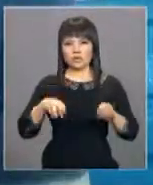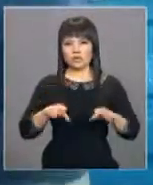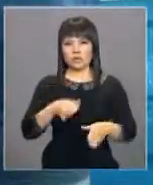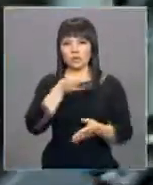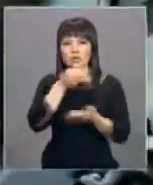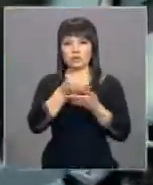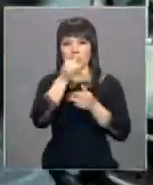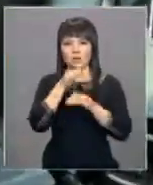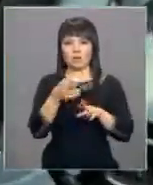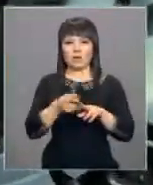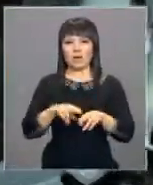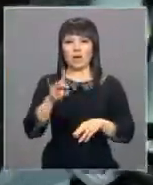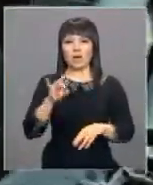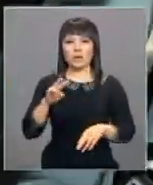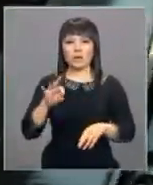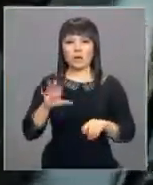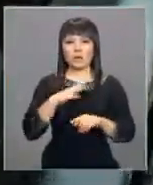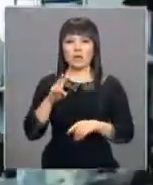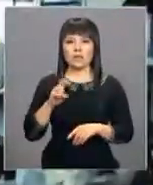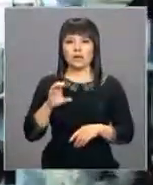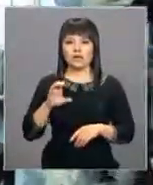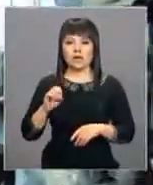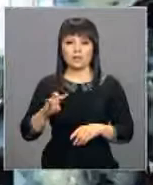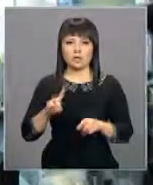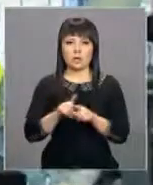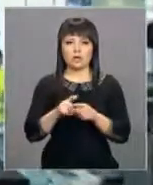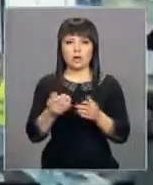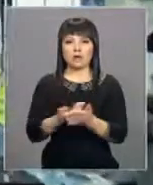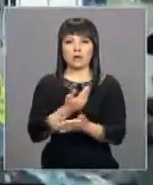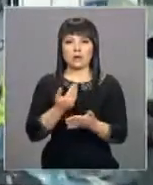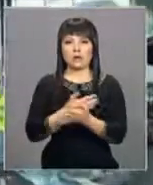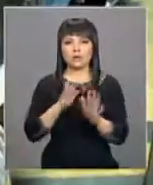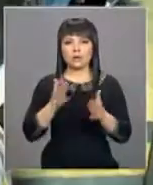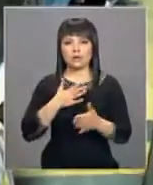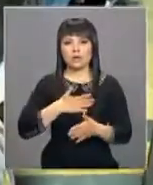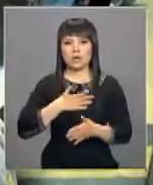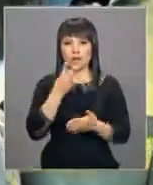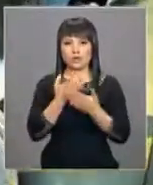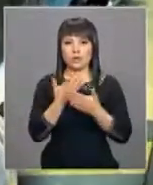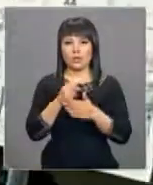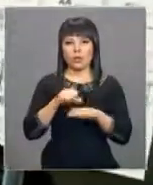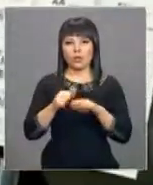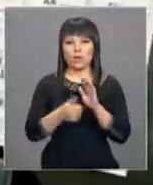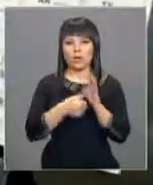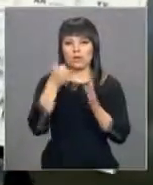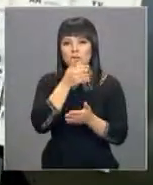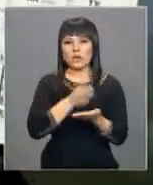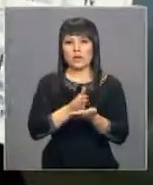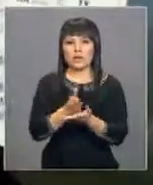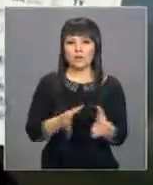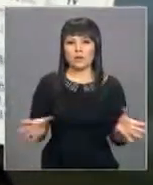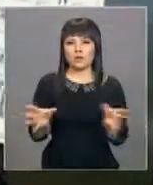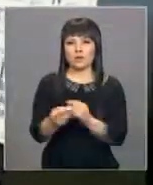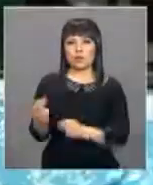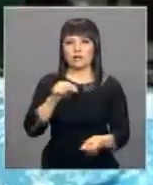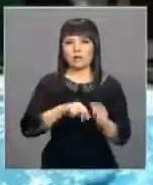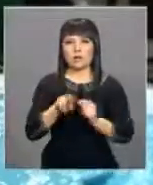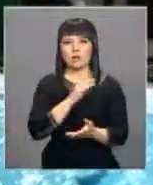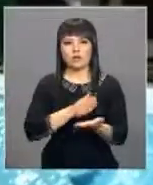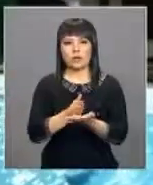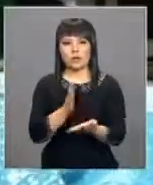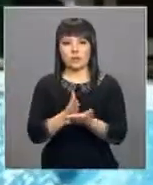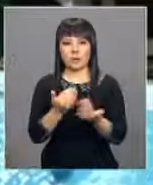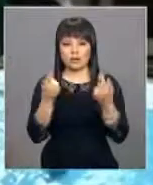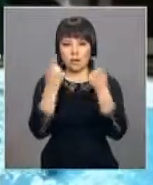Бұл Рено серіктесі Nissan компаниясына да жағымсыз жаңалық болды. Екі тарап 16 жылдан бері бірлесе қызмет атқарады. Қазірде Рено